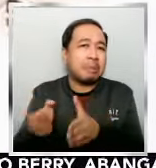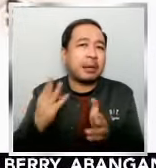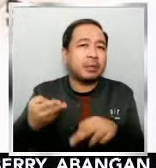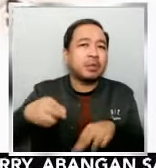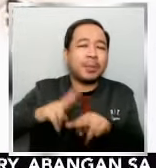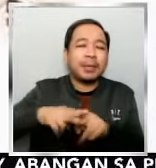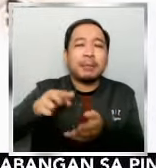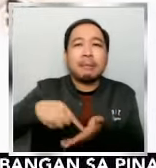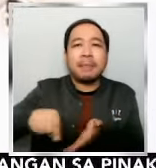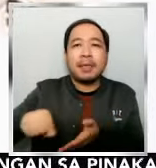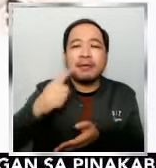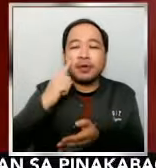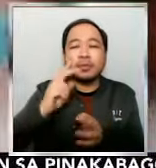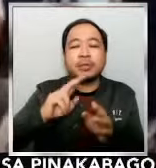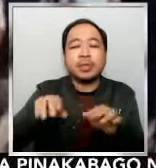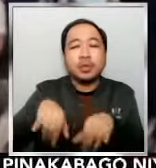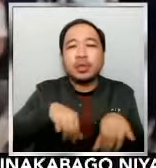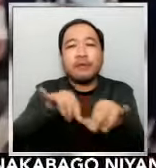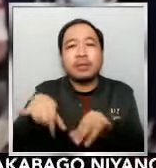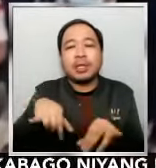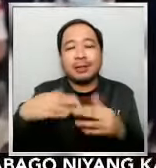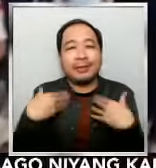ng Universal Healthcare Act.